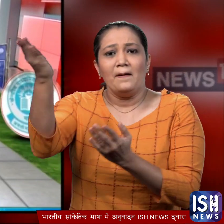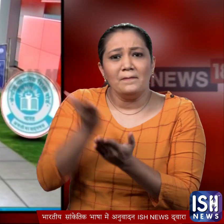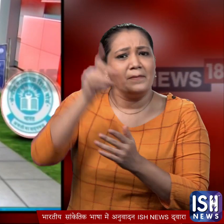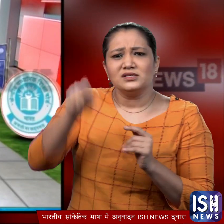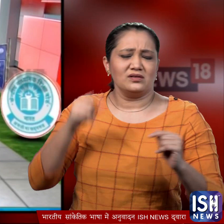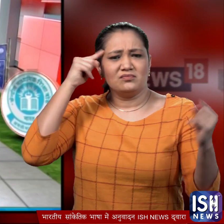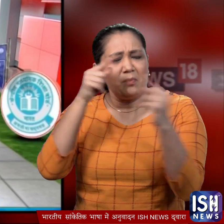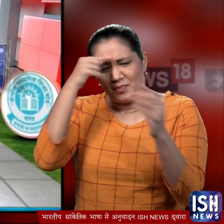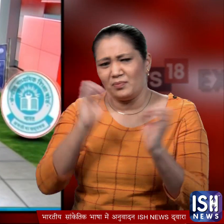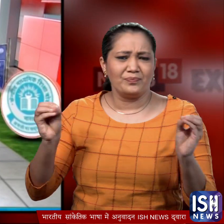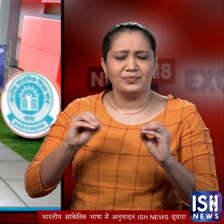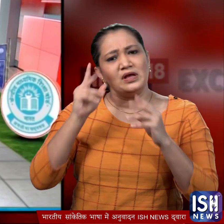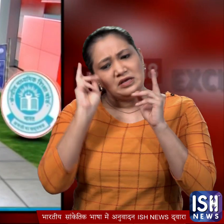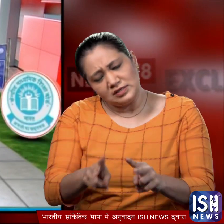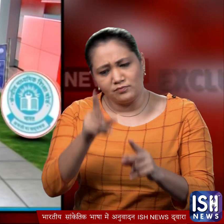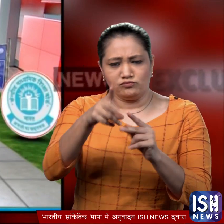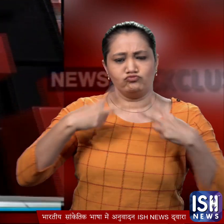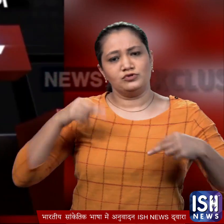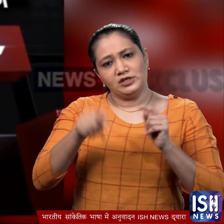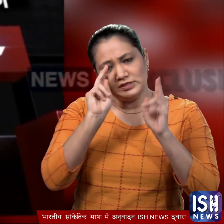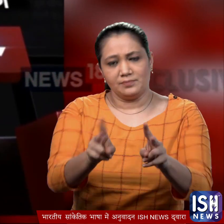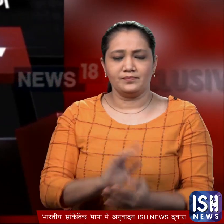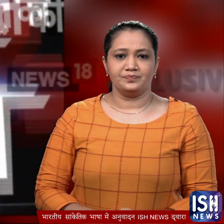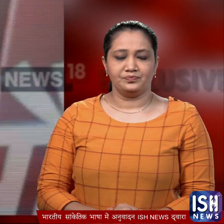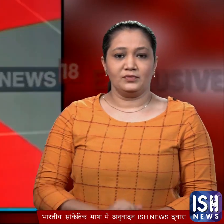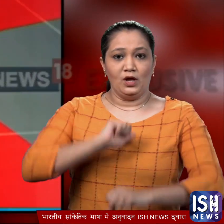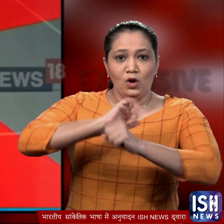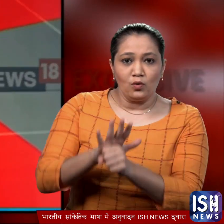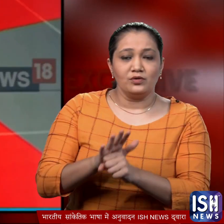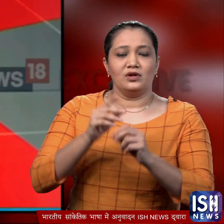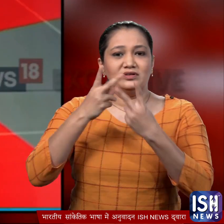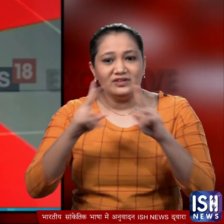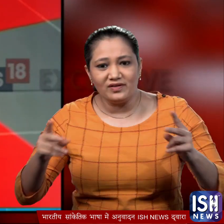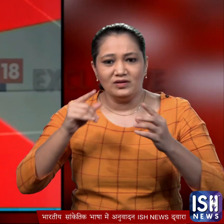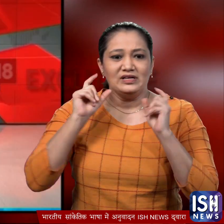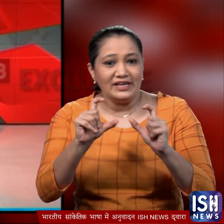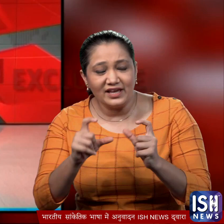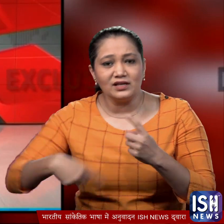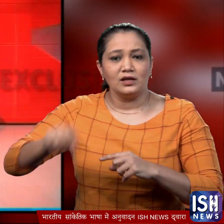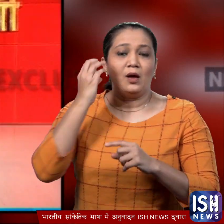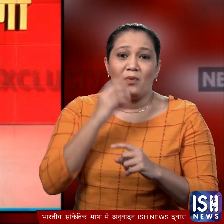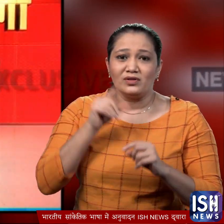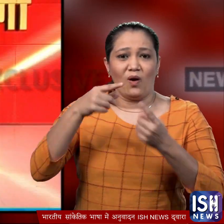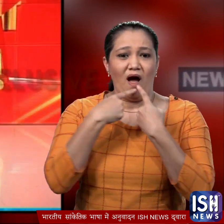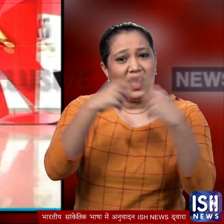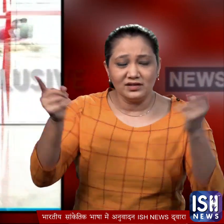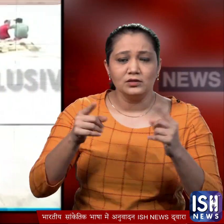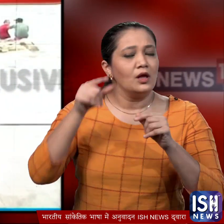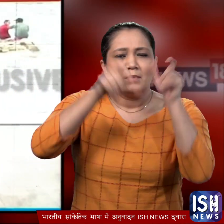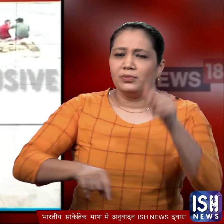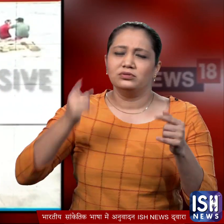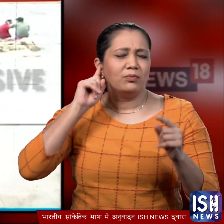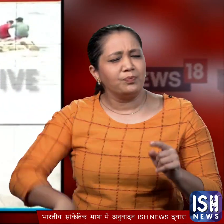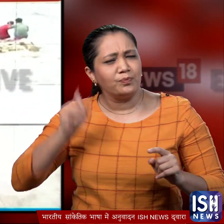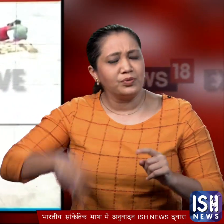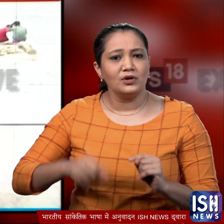ऐतराज नहीं जताया और जज से कहा कि वो ही इस मामले को सुने। कोरोना के खतरे पर प्रधानमंत्री की हिदायत का भी लोगों पर असर नहीं हो रहा। देश के